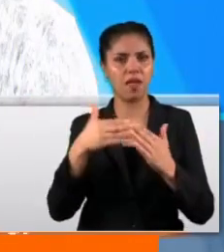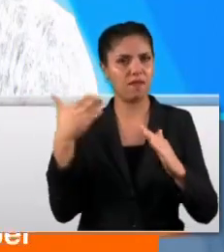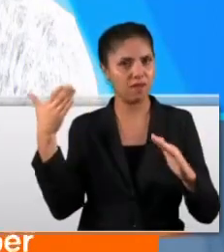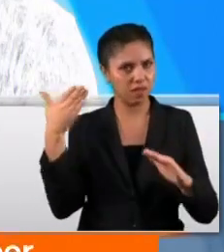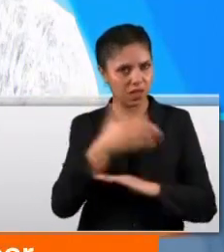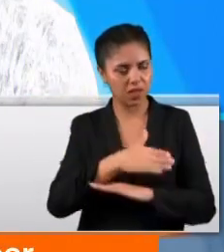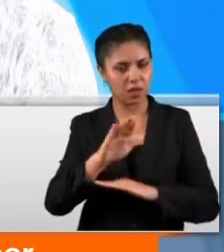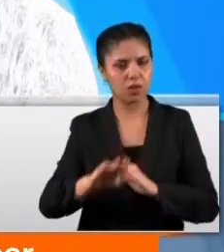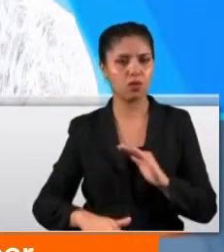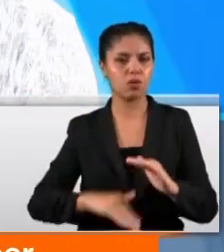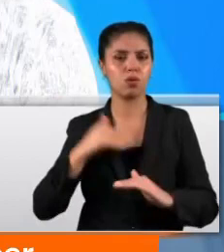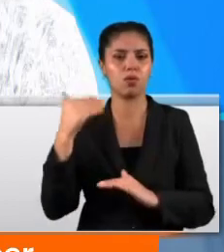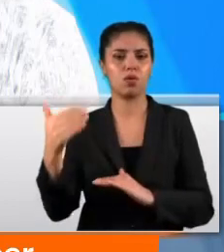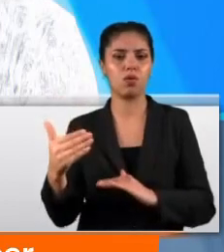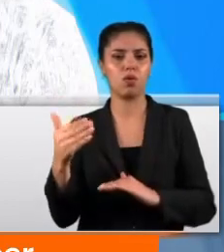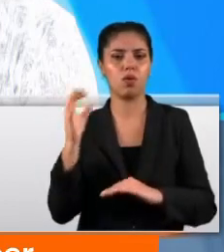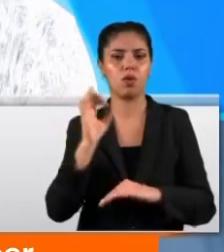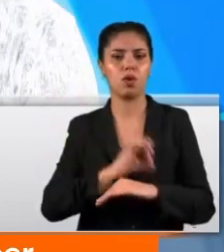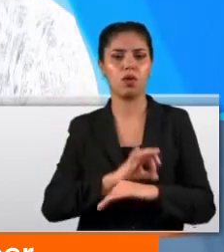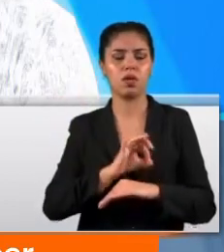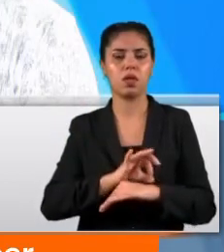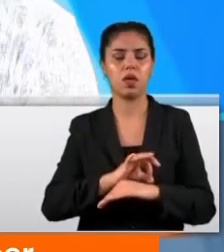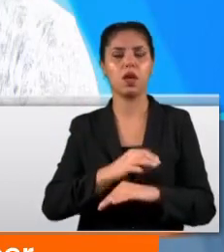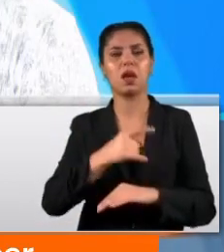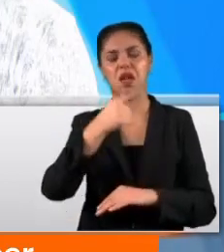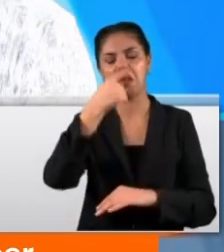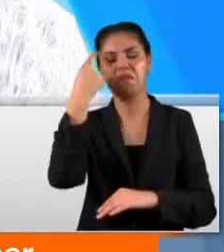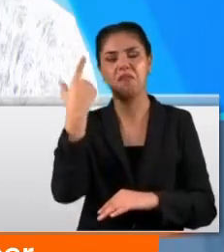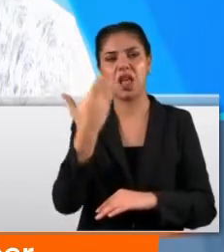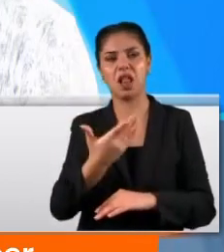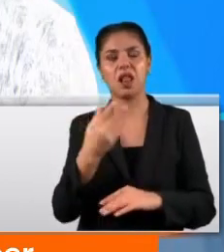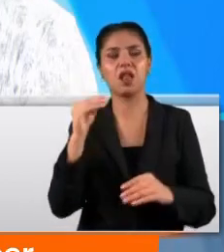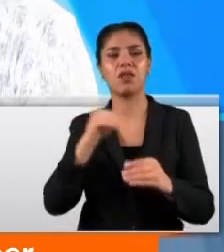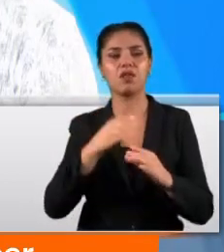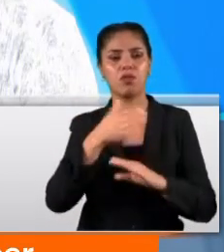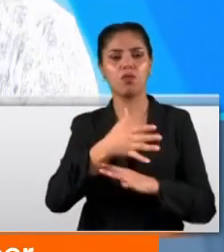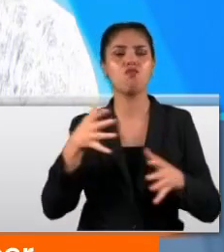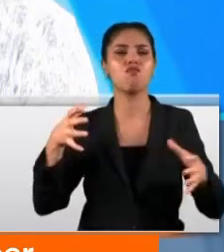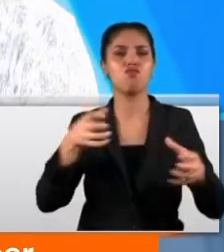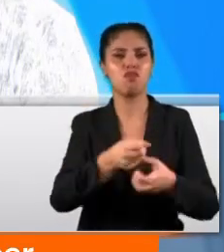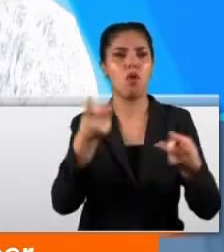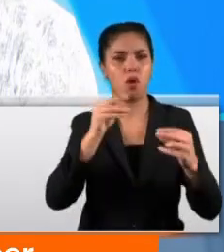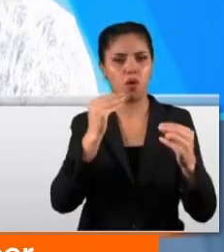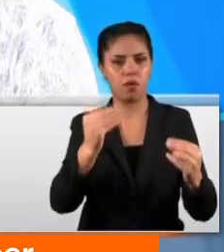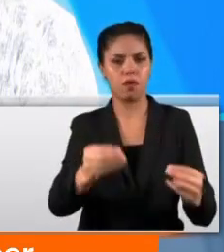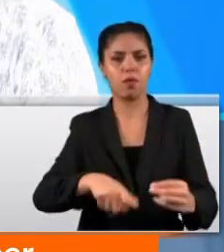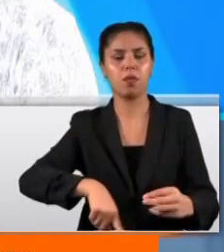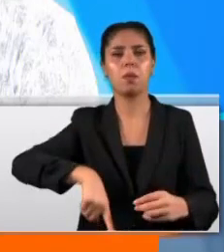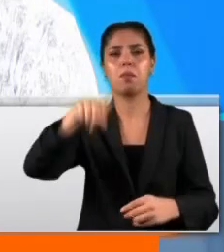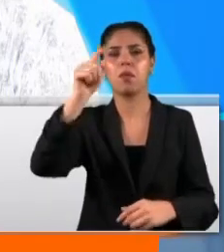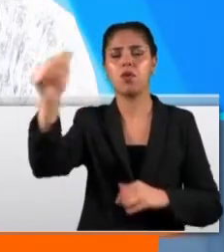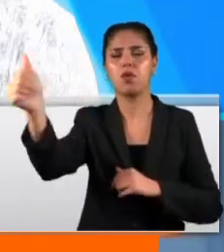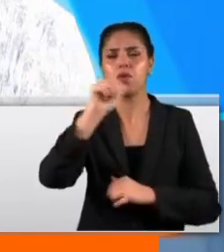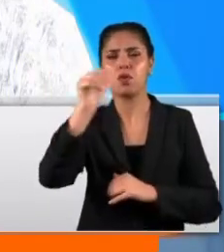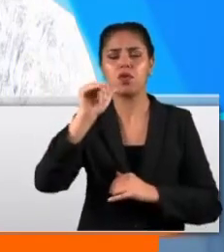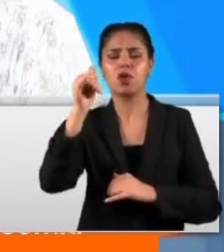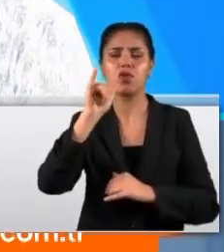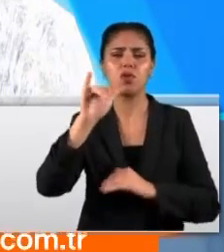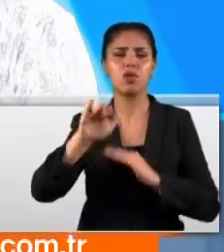Ve zaten dakikalar da ortada, içeriye alır almaz boğarak öldürmüş. Bütün gün içtikten sonra da